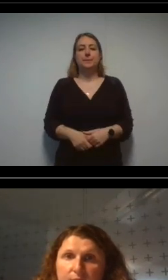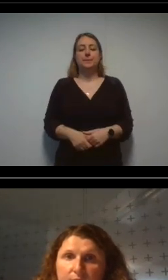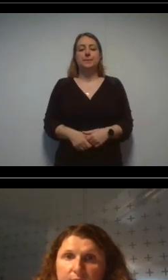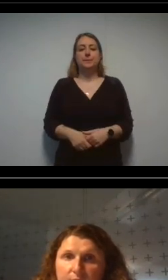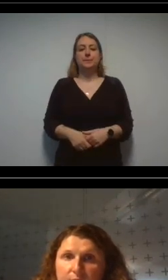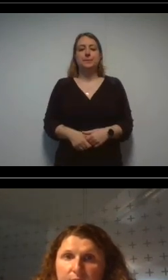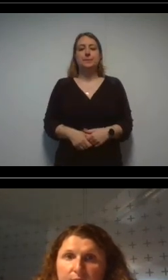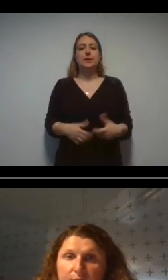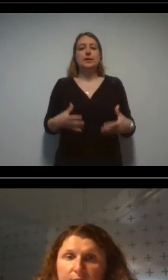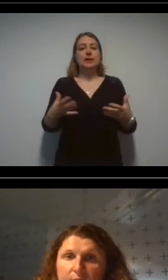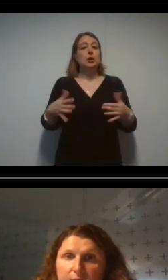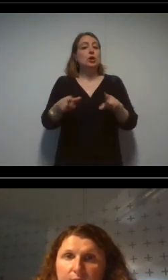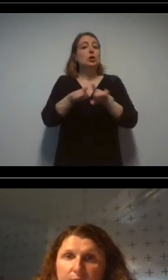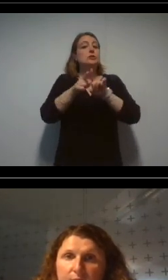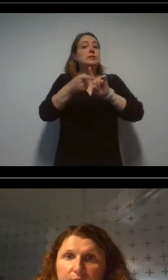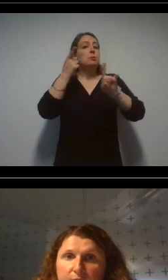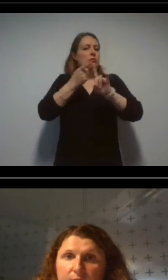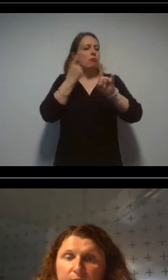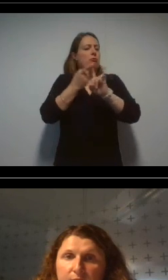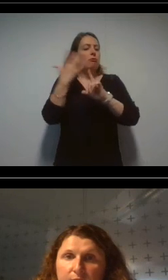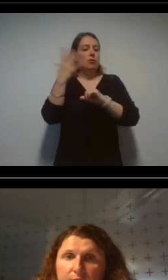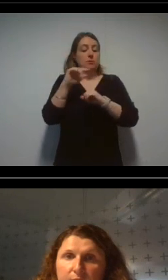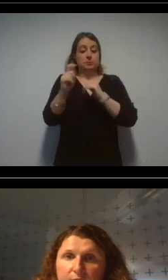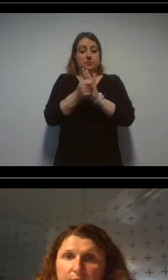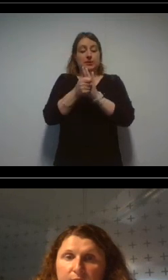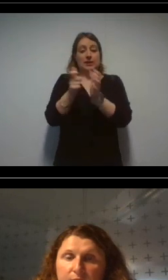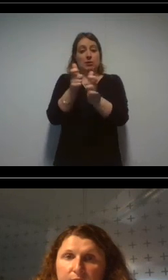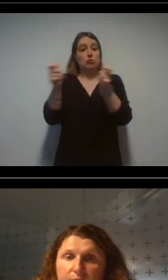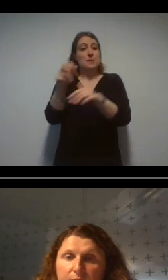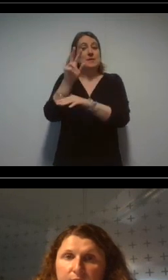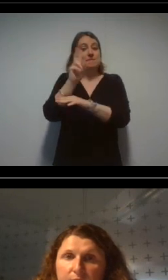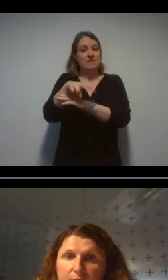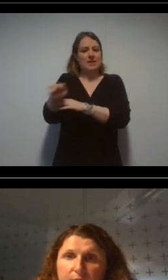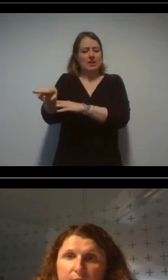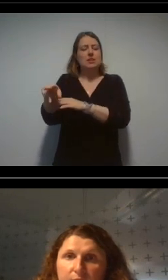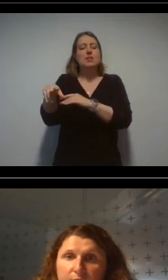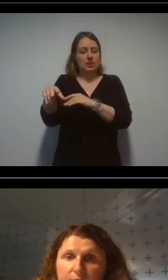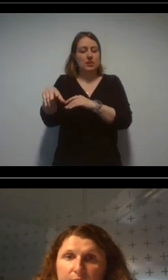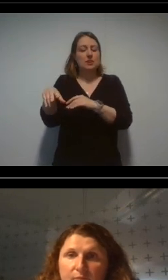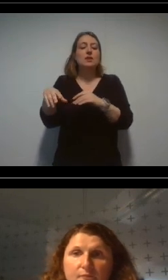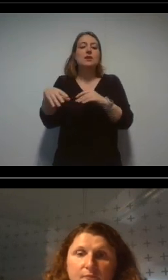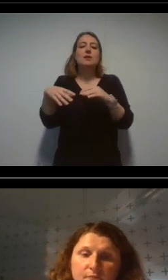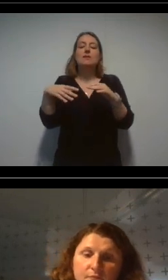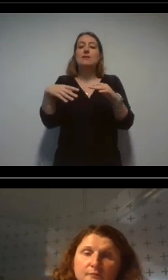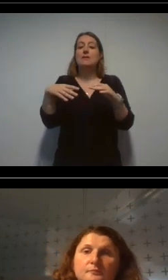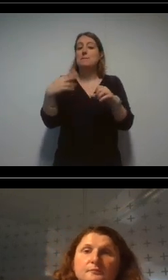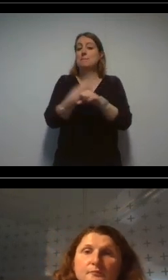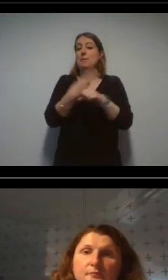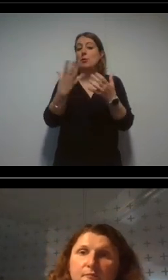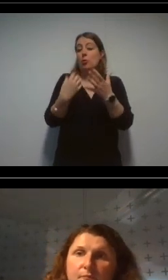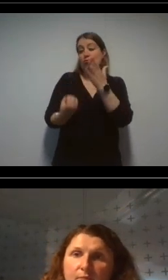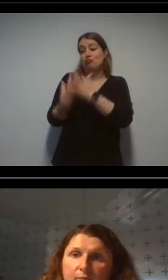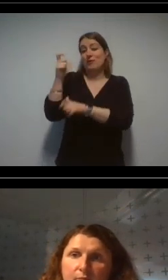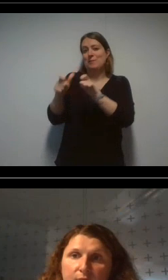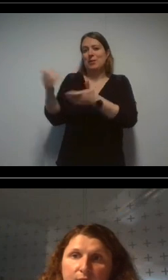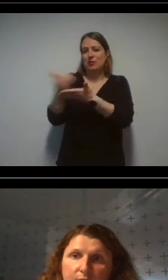Et point aussi important, à chaque visite d'entreprise, ce qui est génial, c'est qu'on peut faire intervenir de nouveaux collaborateurs, de nouveaux